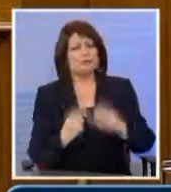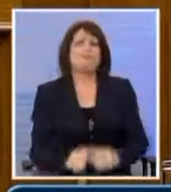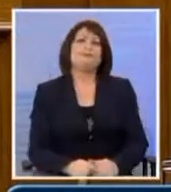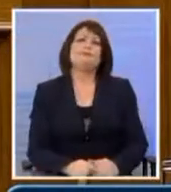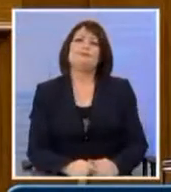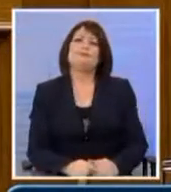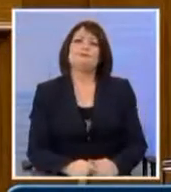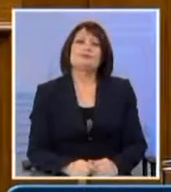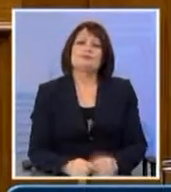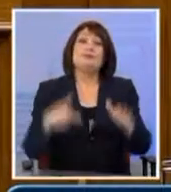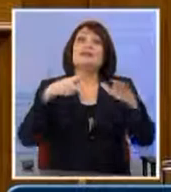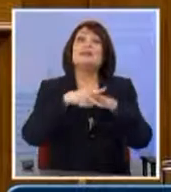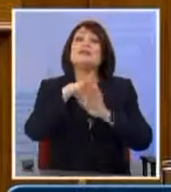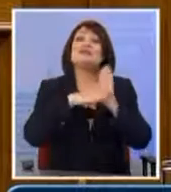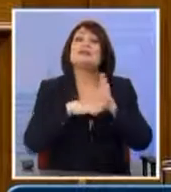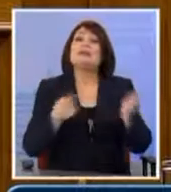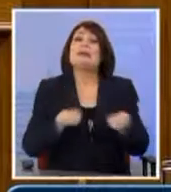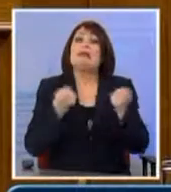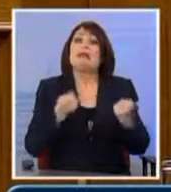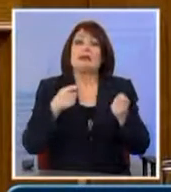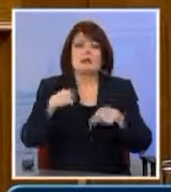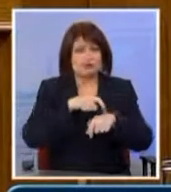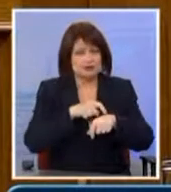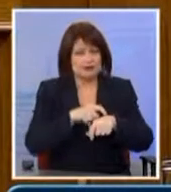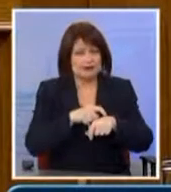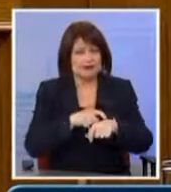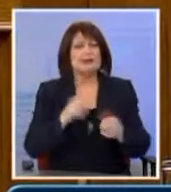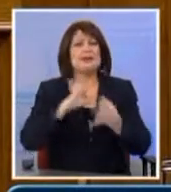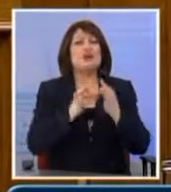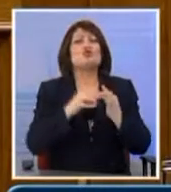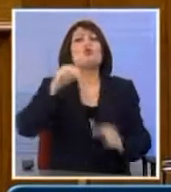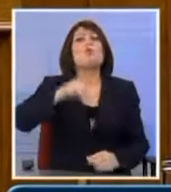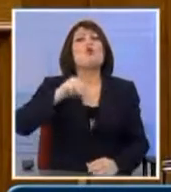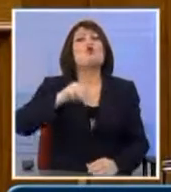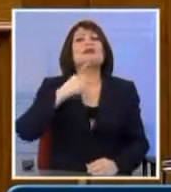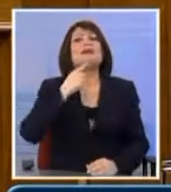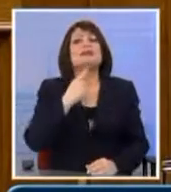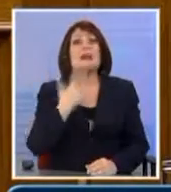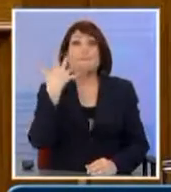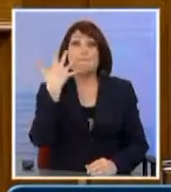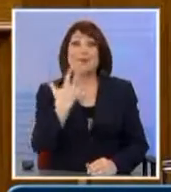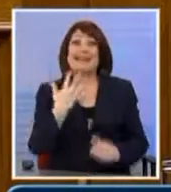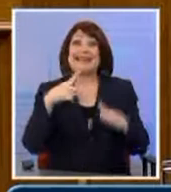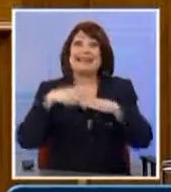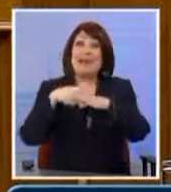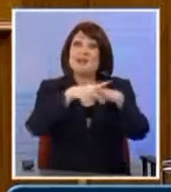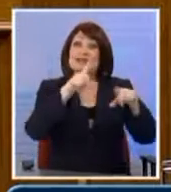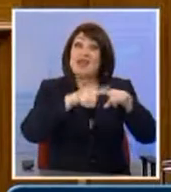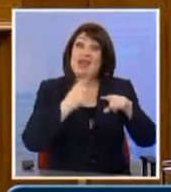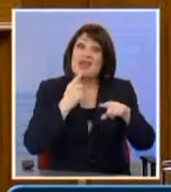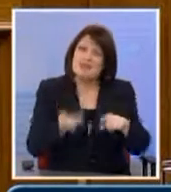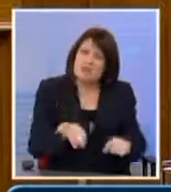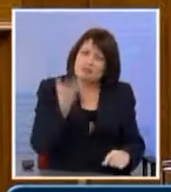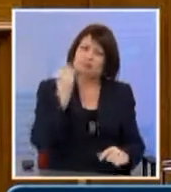στις εξελίξεις στο τραπεζικό σύστημα, όπου μόλις σήμερα ο οίκος αξιολόγησης Moody's αναβάθμισε 5 ελληνικές τράπεζες.